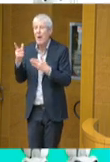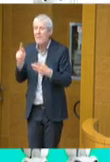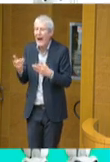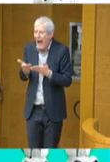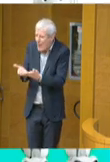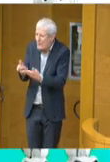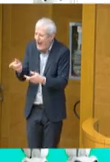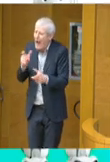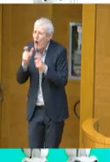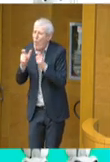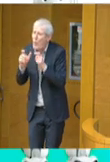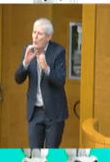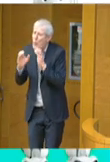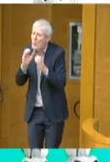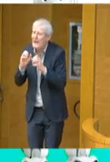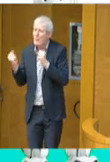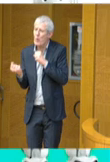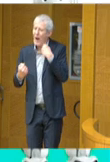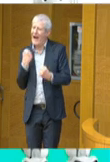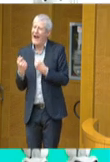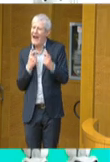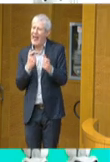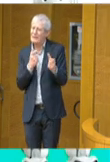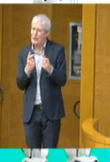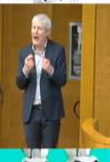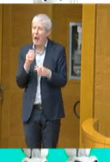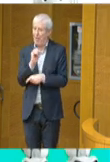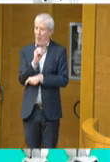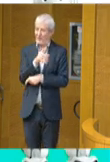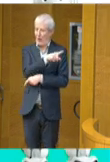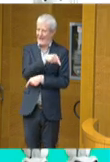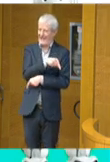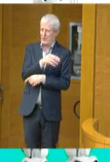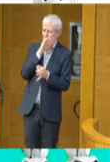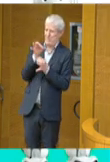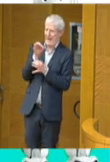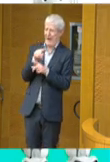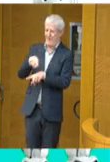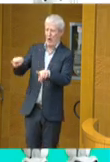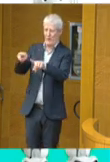relazionali e comunicative. Il professor Beghini vi spiegherà il progetto. Grazie.